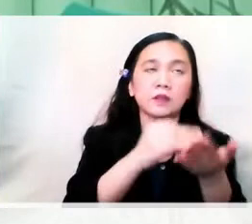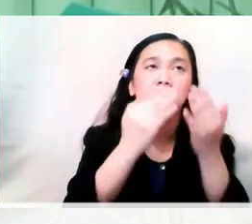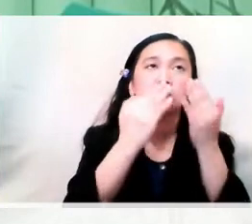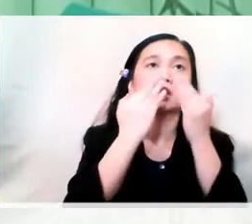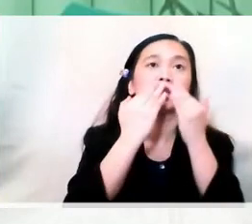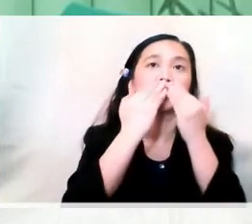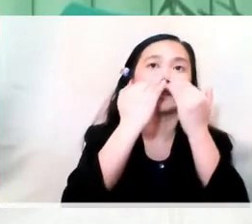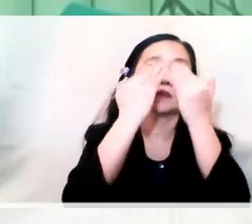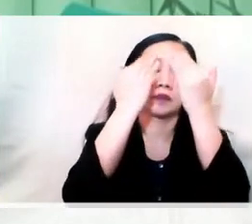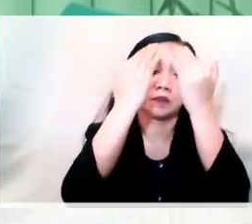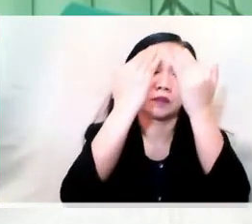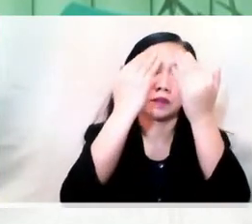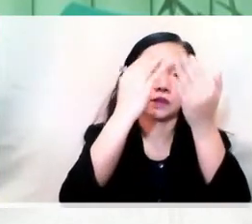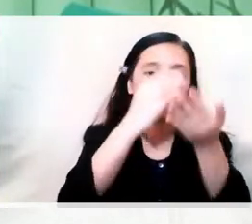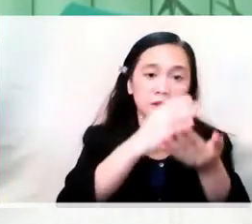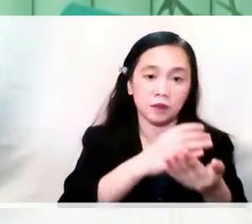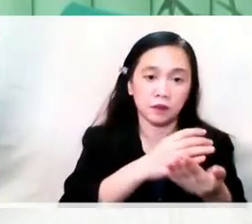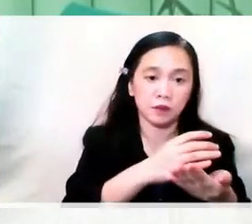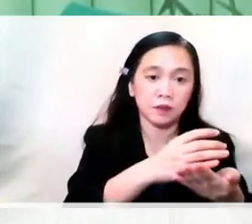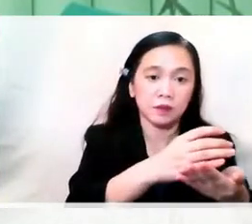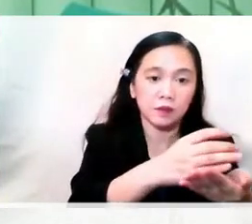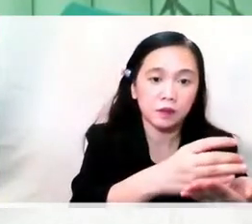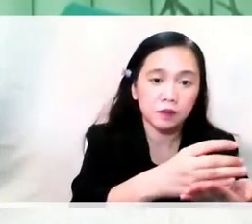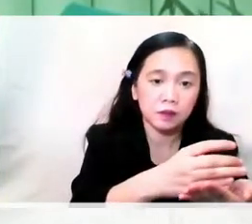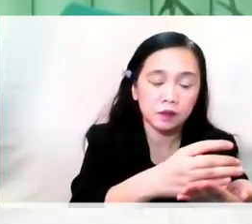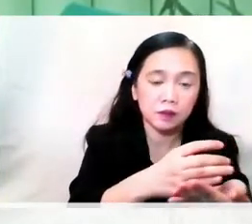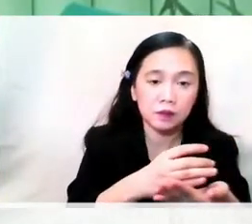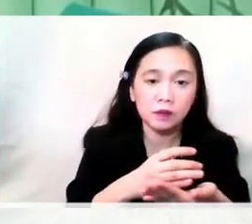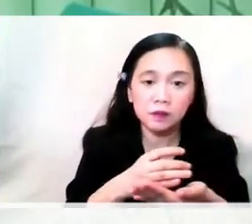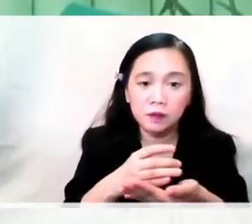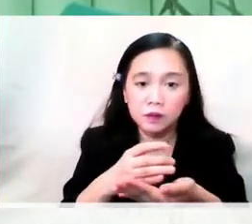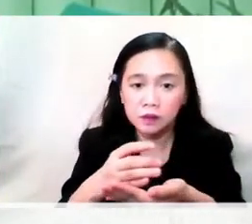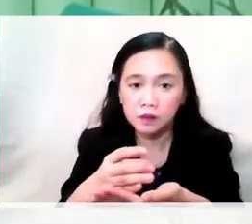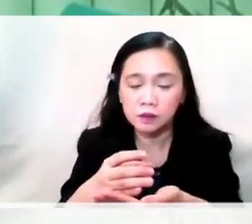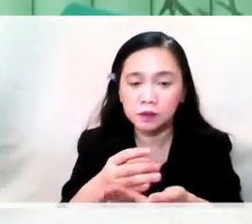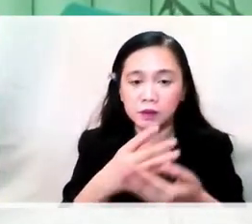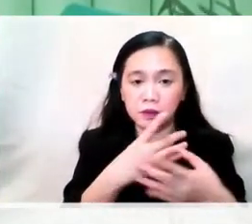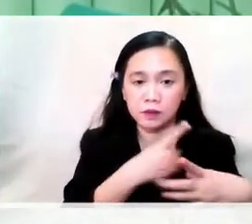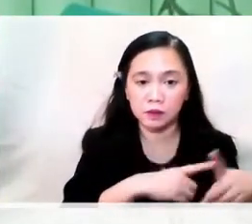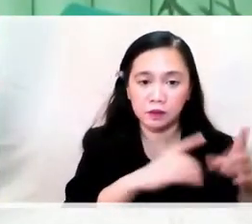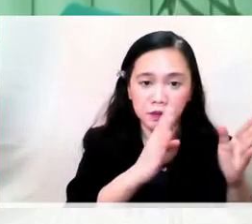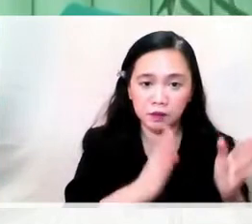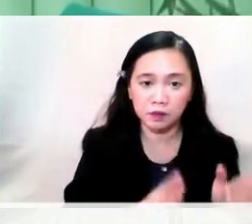pinasalamatan, iniabot niya ang kalis sa kaniyang mga alagad at